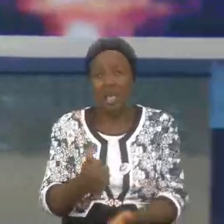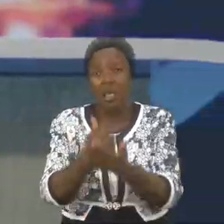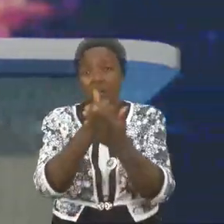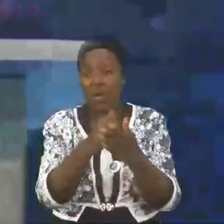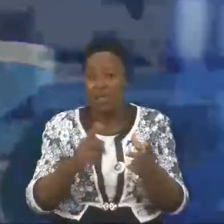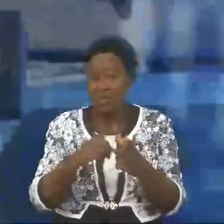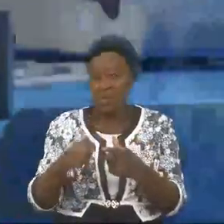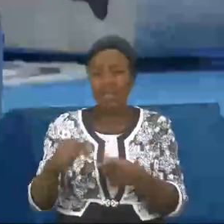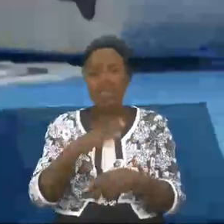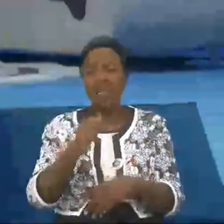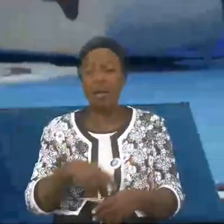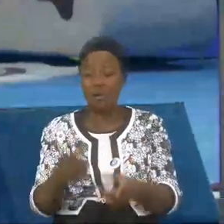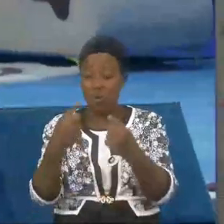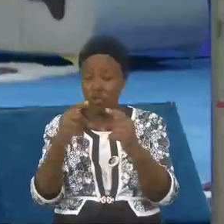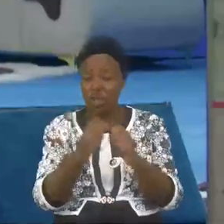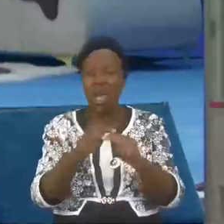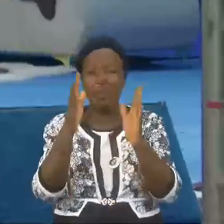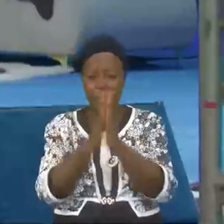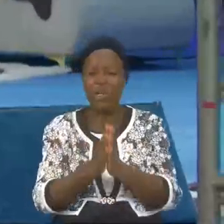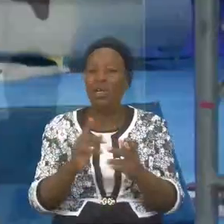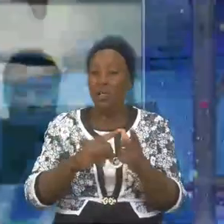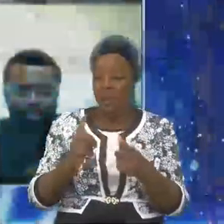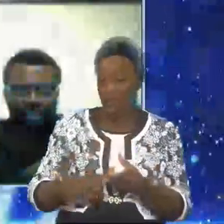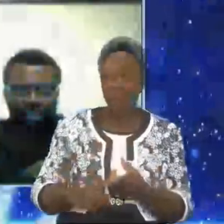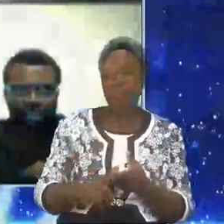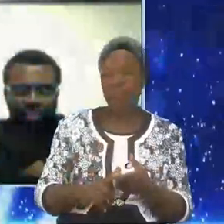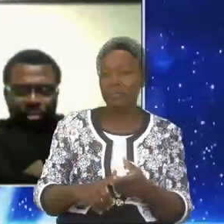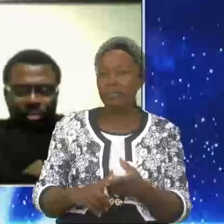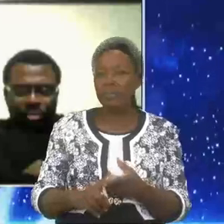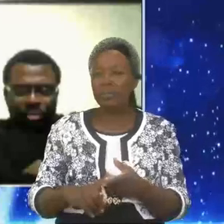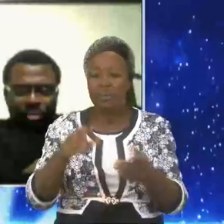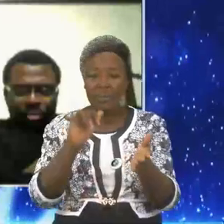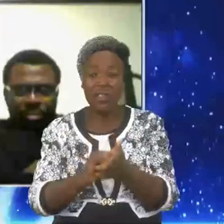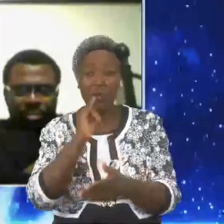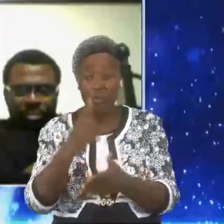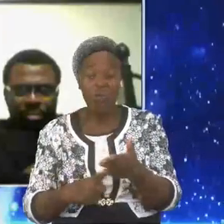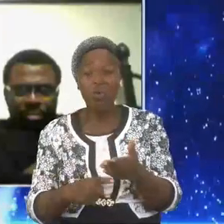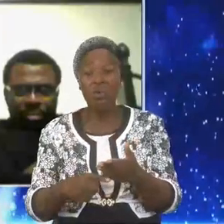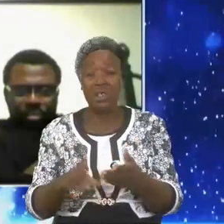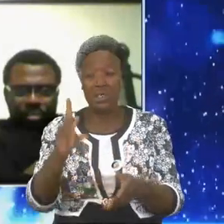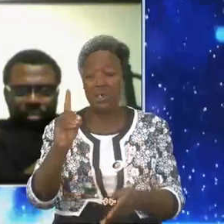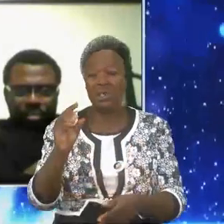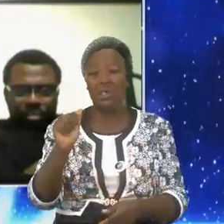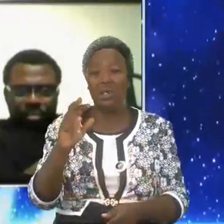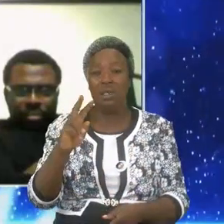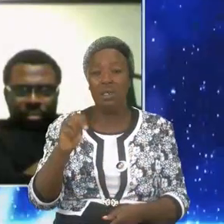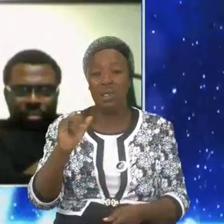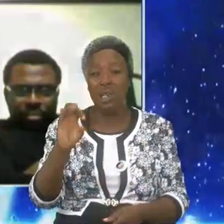qu'il pouvait donc se mettre ensemble pour prier. Finalement, c'est ce qu'il a fait. Ils ont